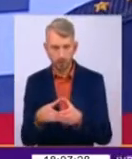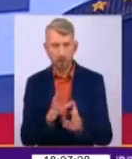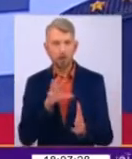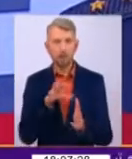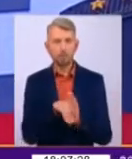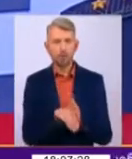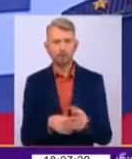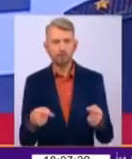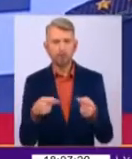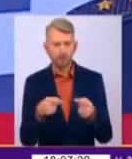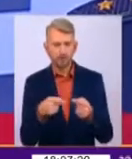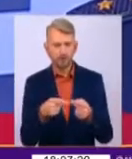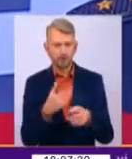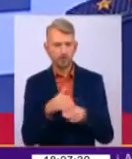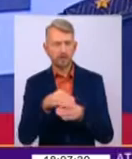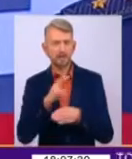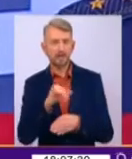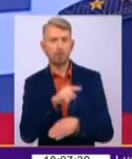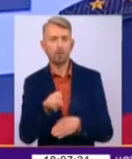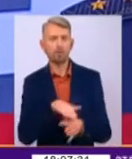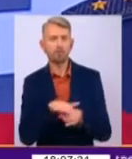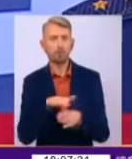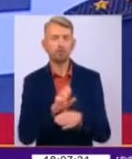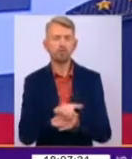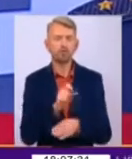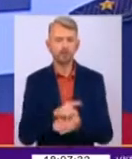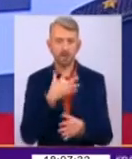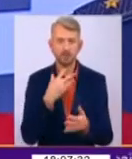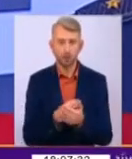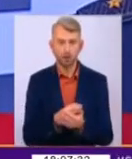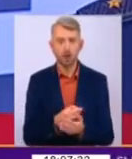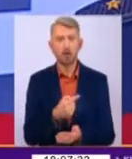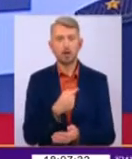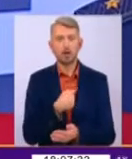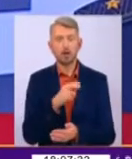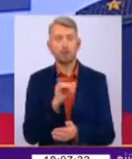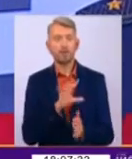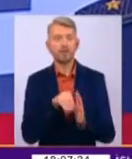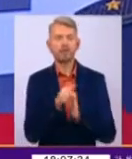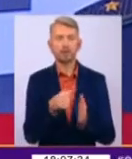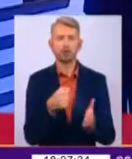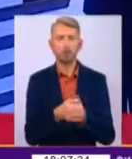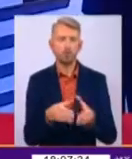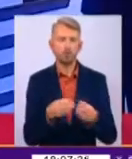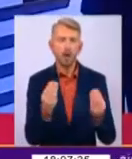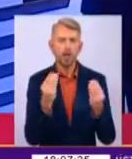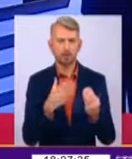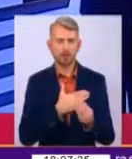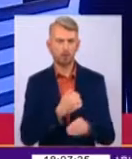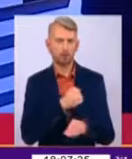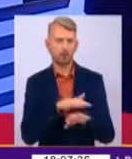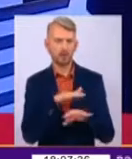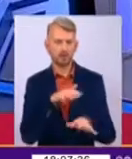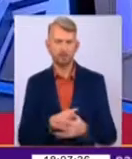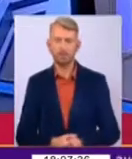відповідні з'єднані частини, вони виконують завдання свої, я би відніс їх до еліти наших Збройних сил. Дякую,